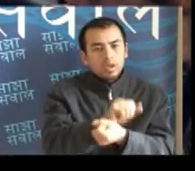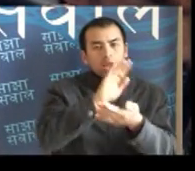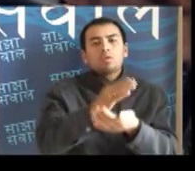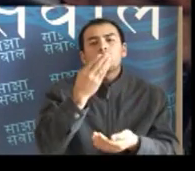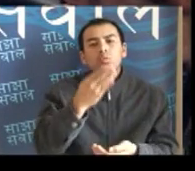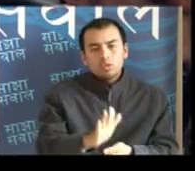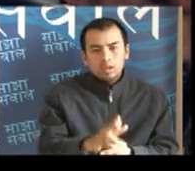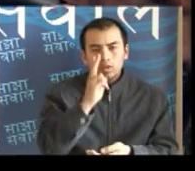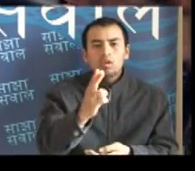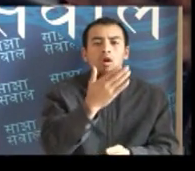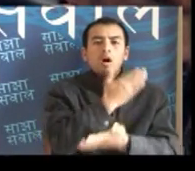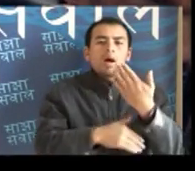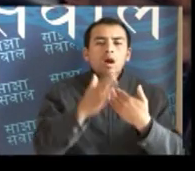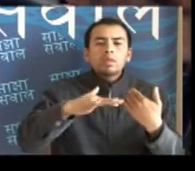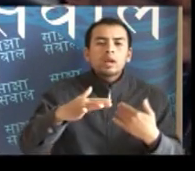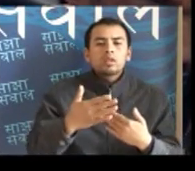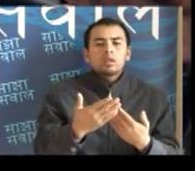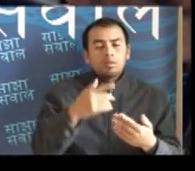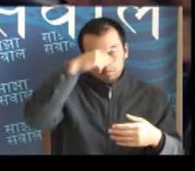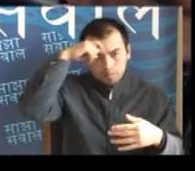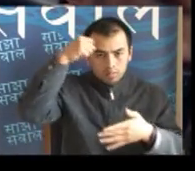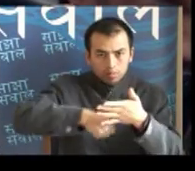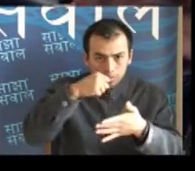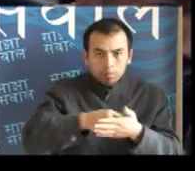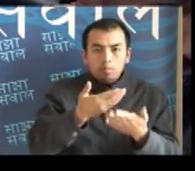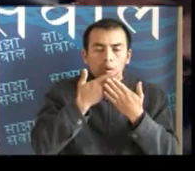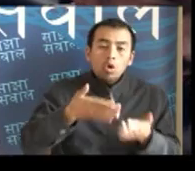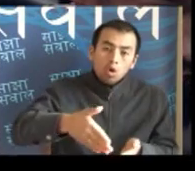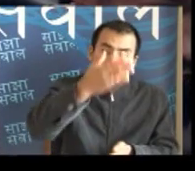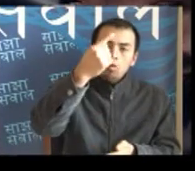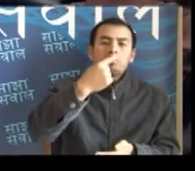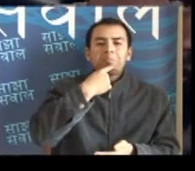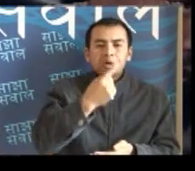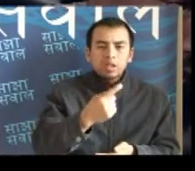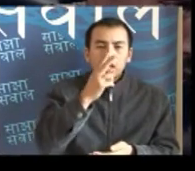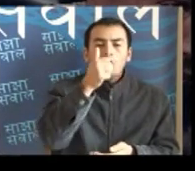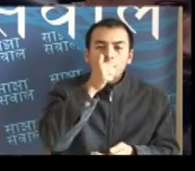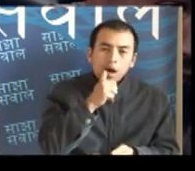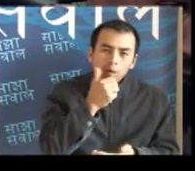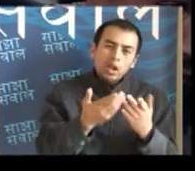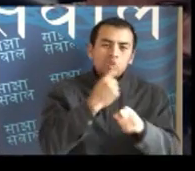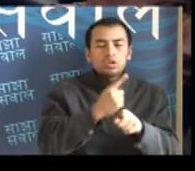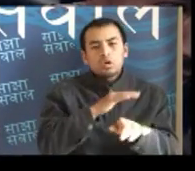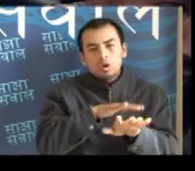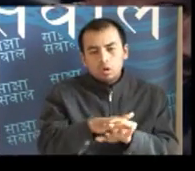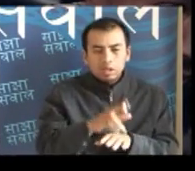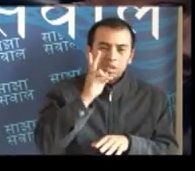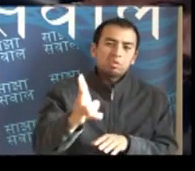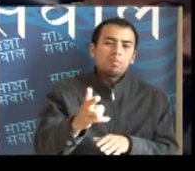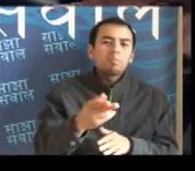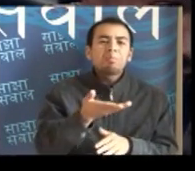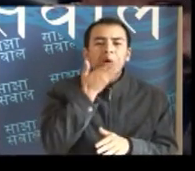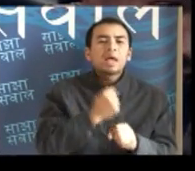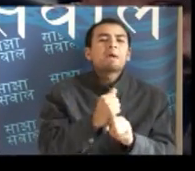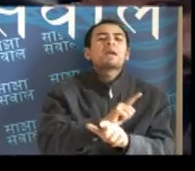हुन्छ। त्यस्ता अपाङ्ग विद्यार्थीले परिश्रम गरेर पढ्न गएमा पनि के भन्छन् भने त्यहाँका अभिभावक शिक्षकहरूले यस्ताले